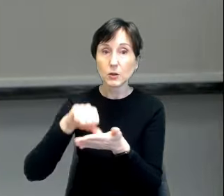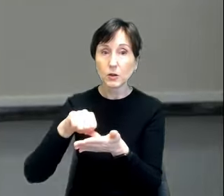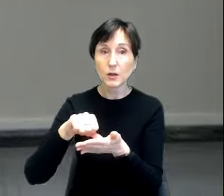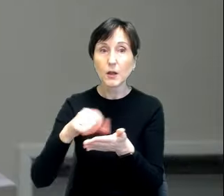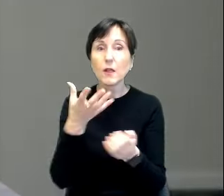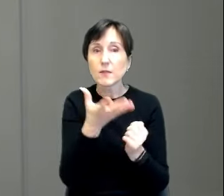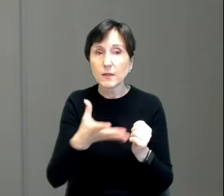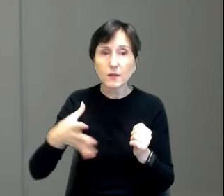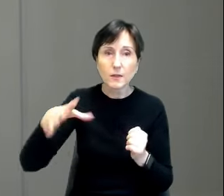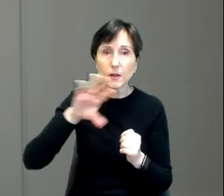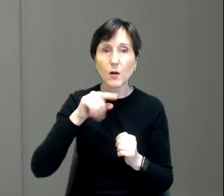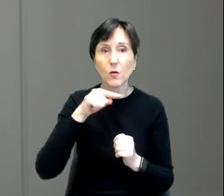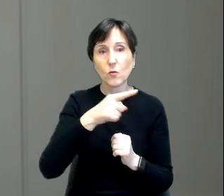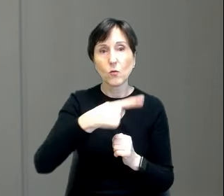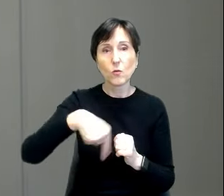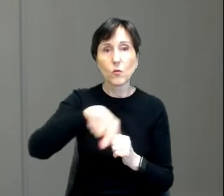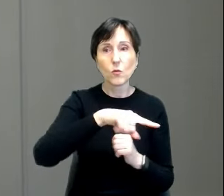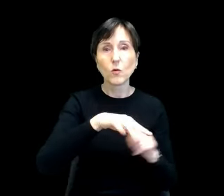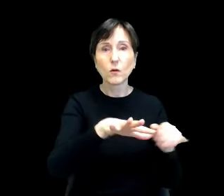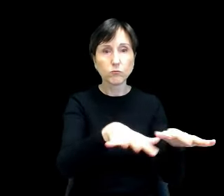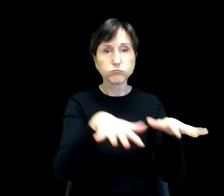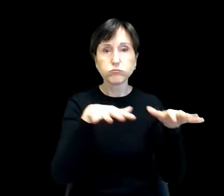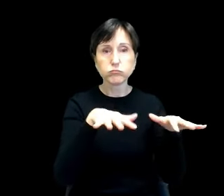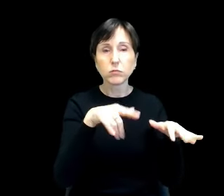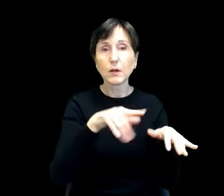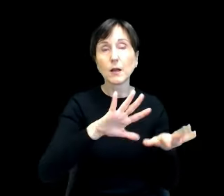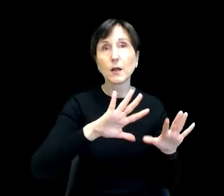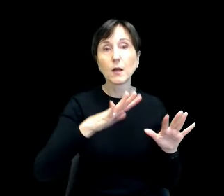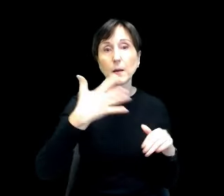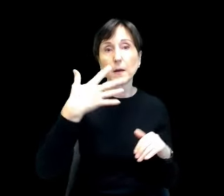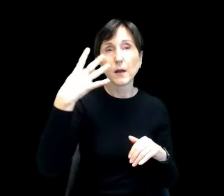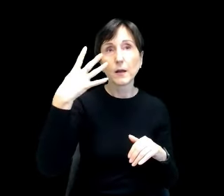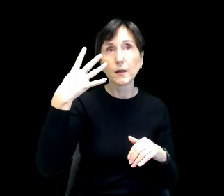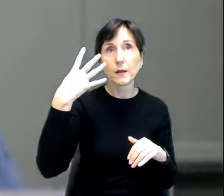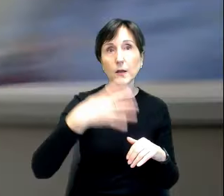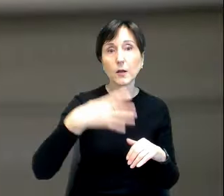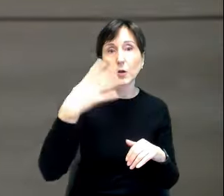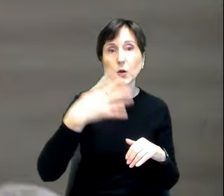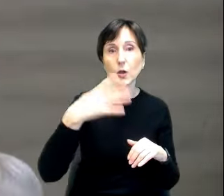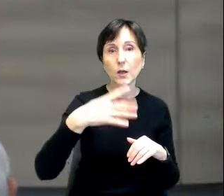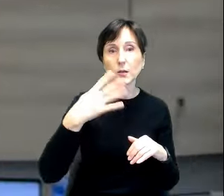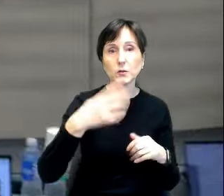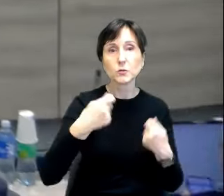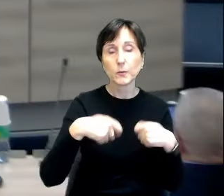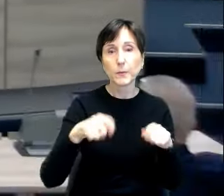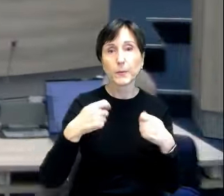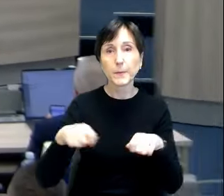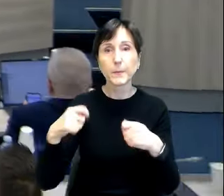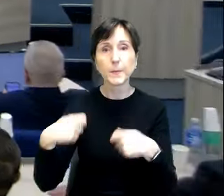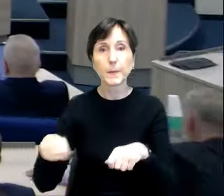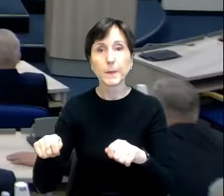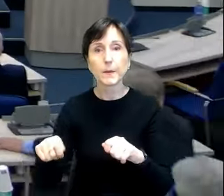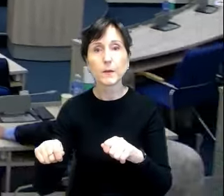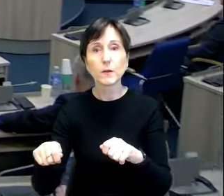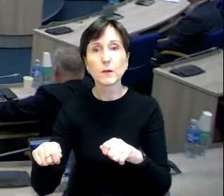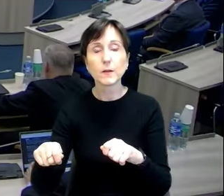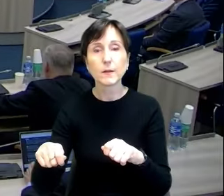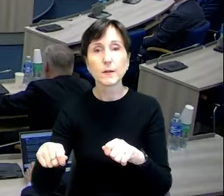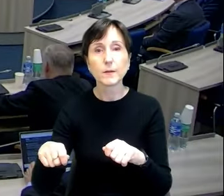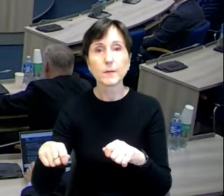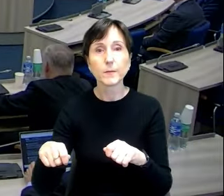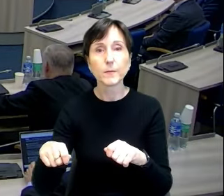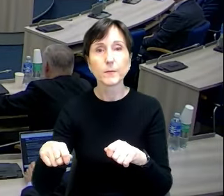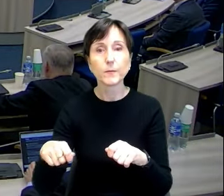dalis 100 40 prekiaujančių a prekiaujančių savo